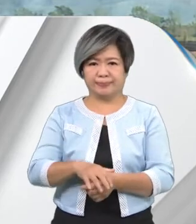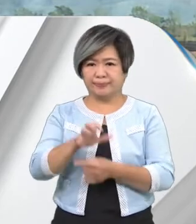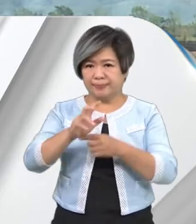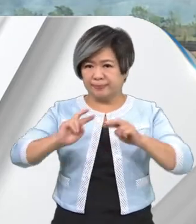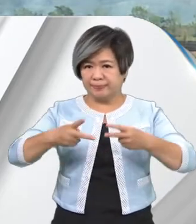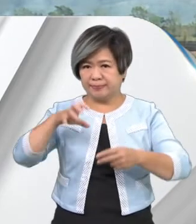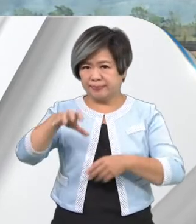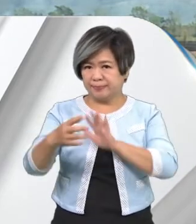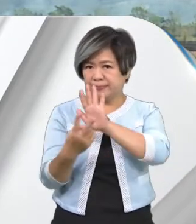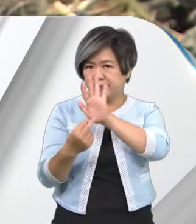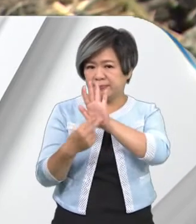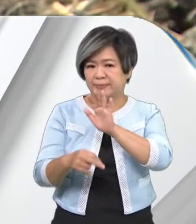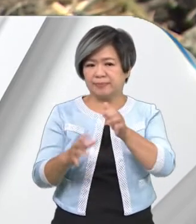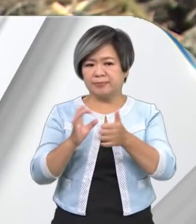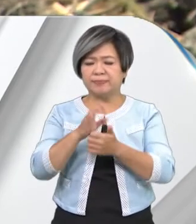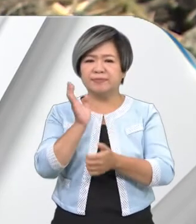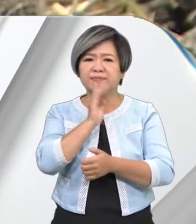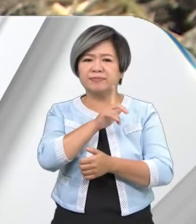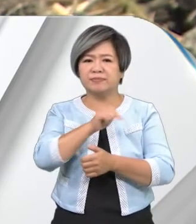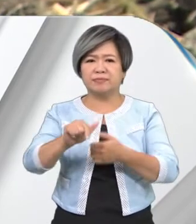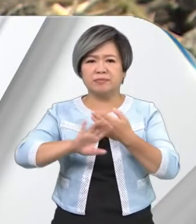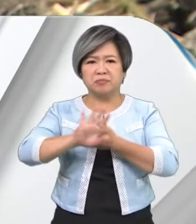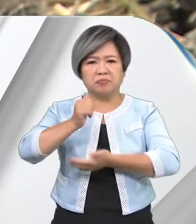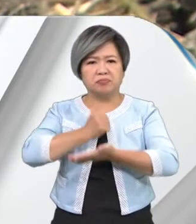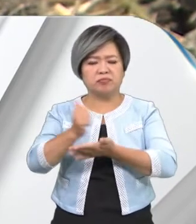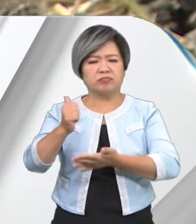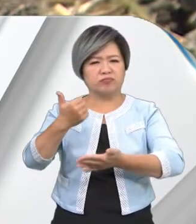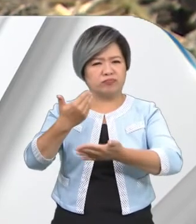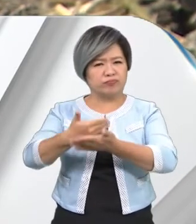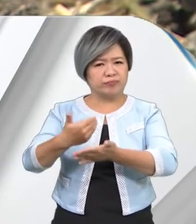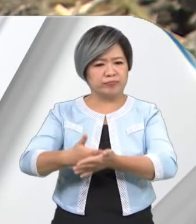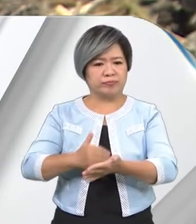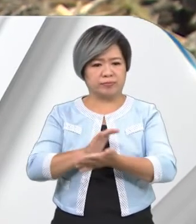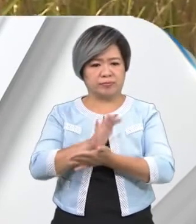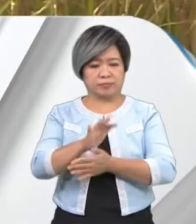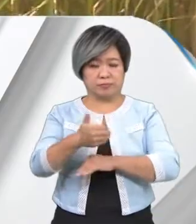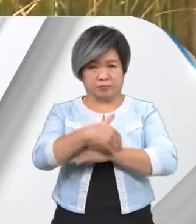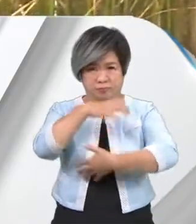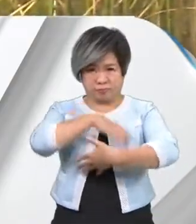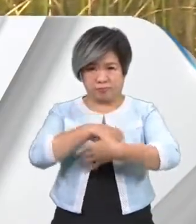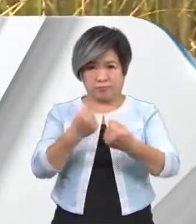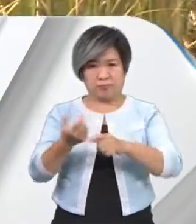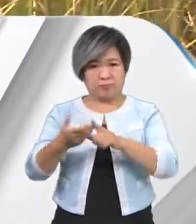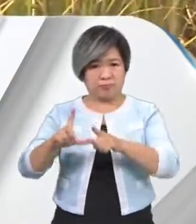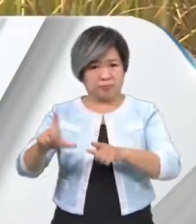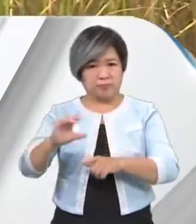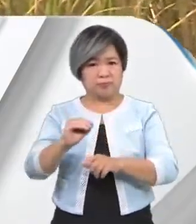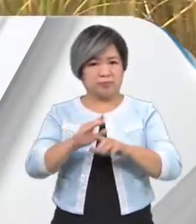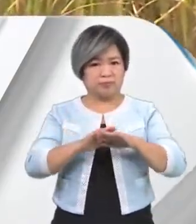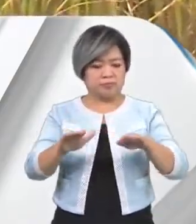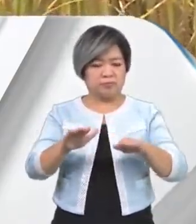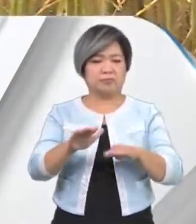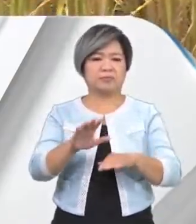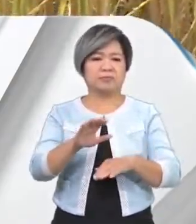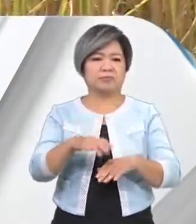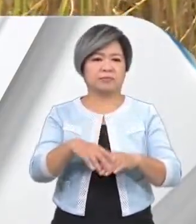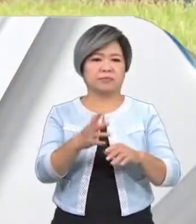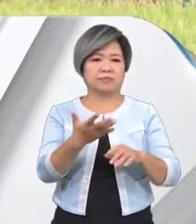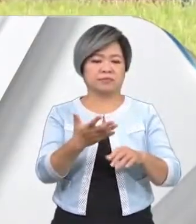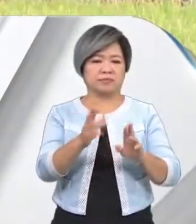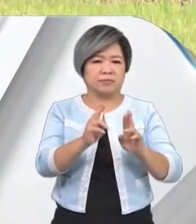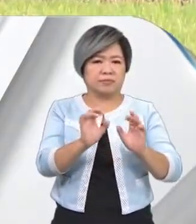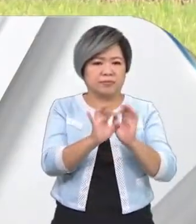调，为了减少农业废弃物外泄，还一百一位老烟都创喺慈松湾岸，也喺关山天光一条有